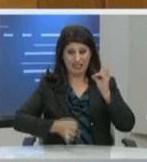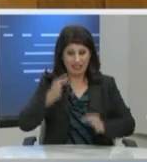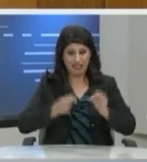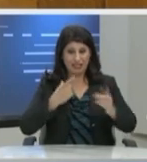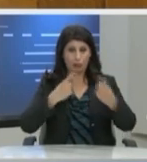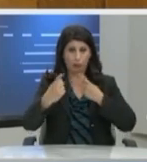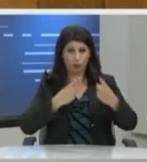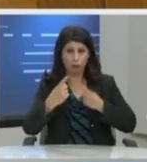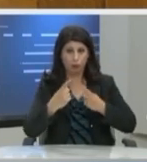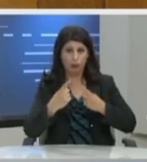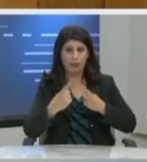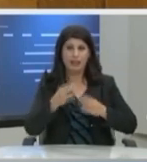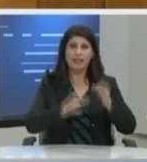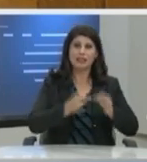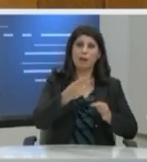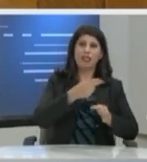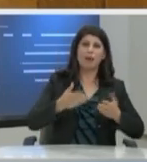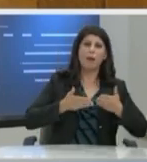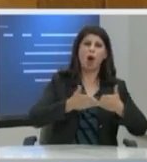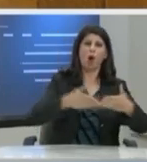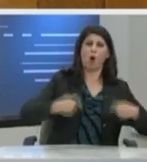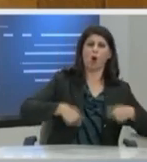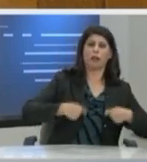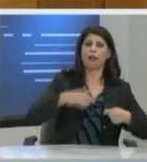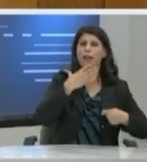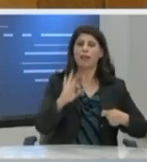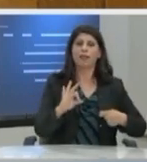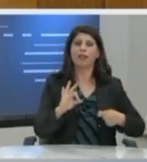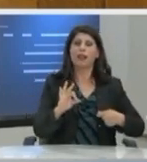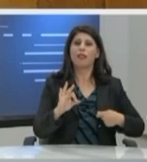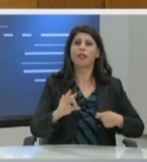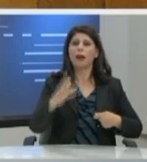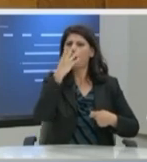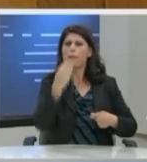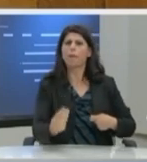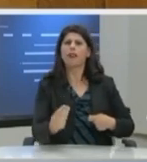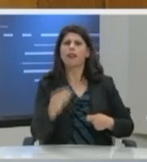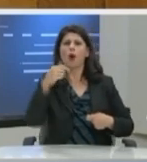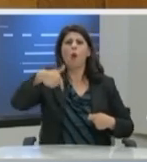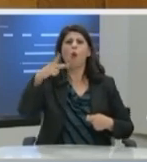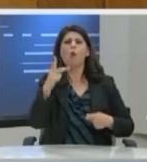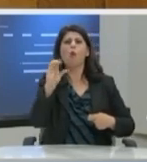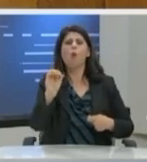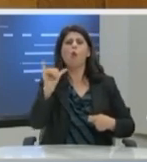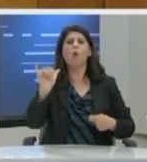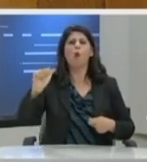καλύτερο? Δηλαδή ο Ανδρέας Παπανδρέου που ανέβαινε στον Γκουανταλαχάρα του Κόκαλη